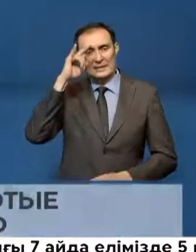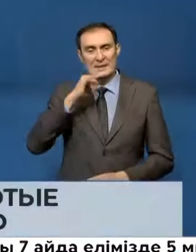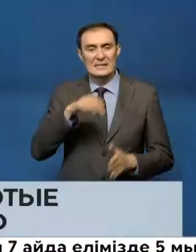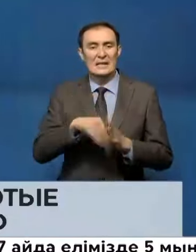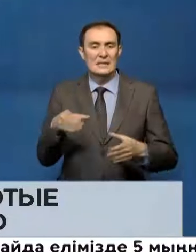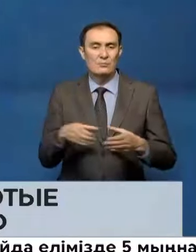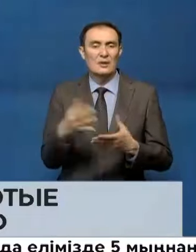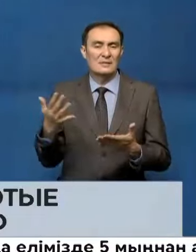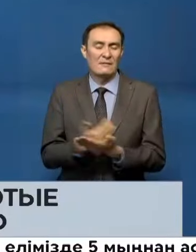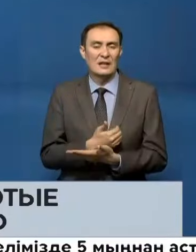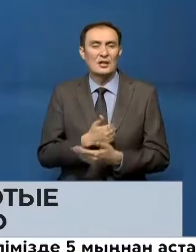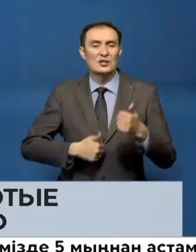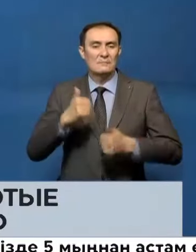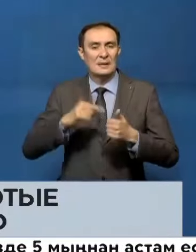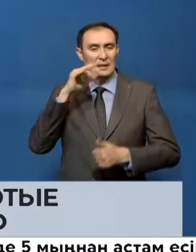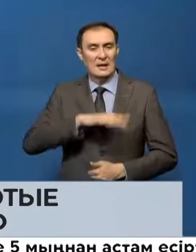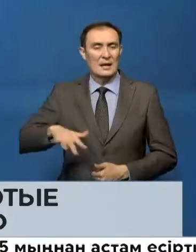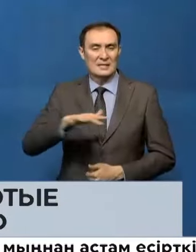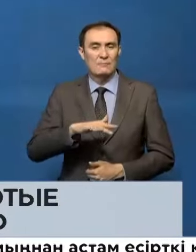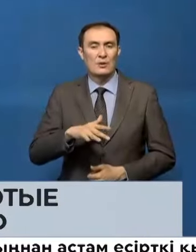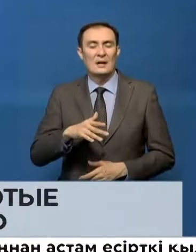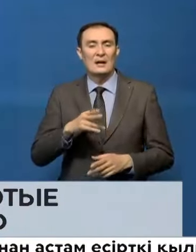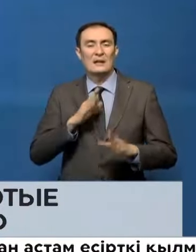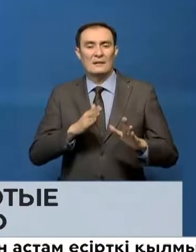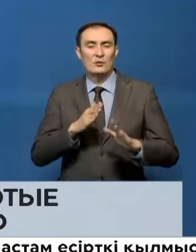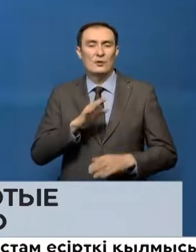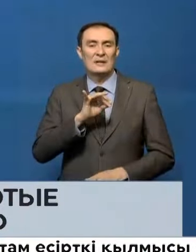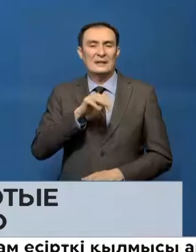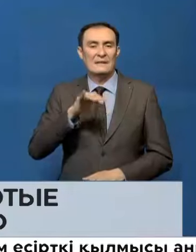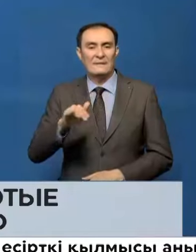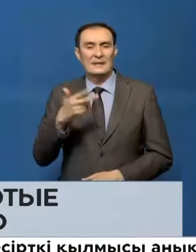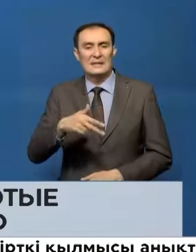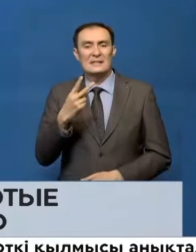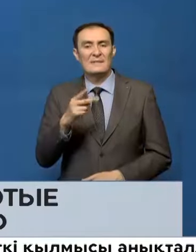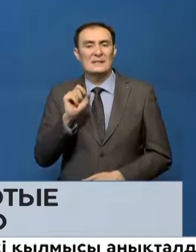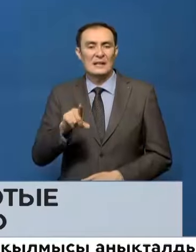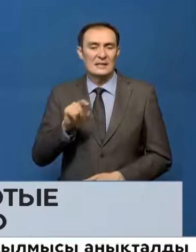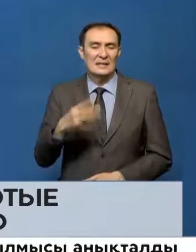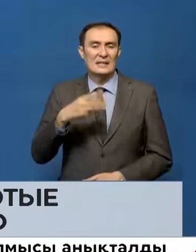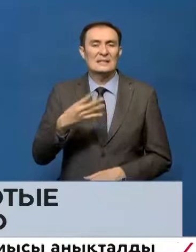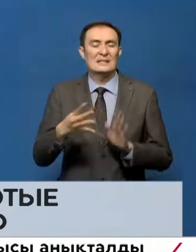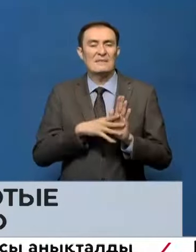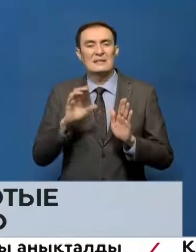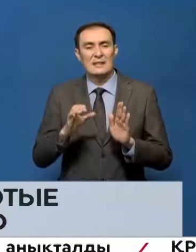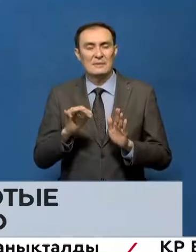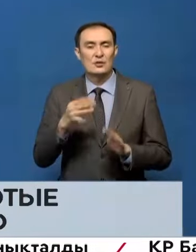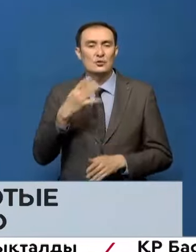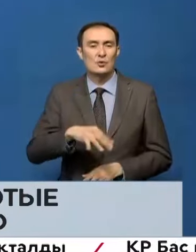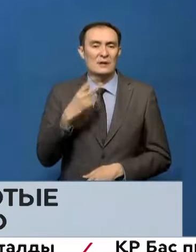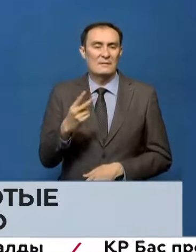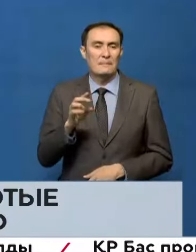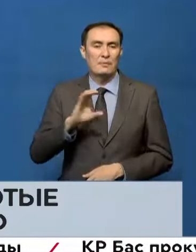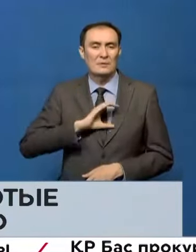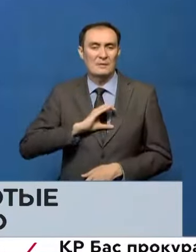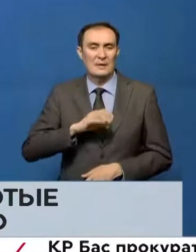Казахстанская сборная завоевала на чемпионате Азии по таэквондо ИТФ 32 золотые, 39 серебряных и